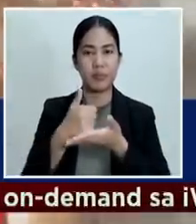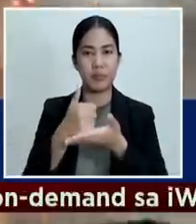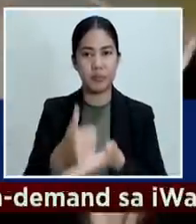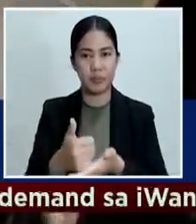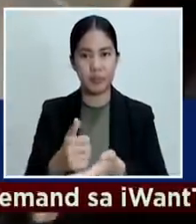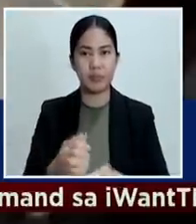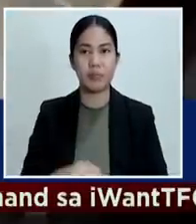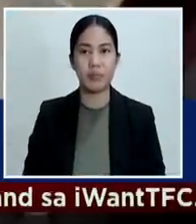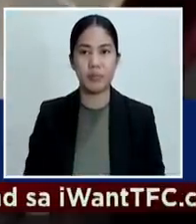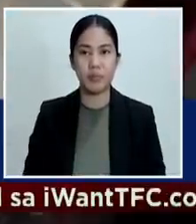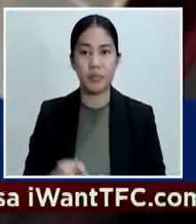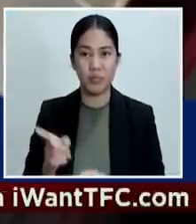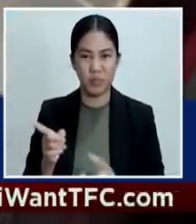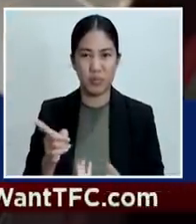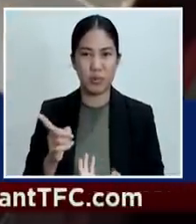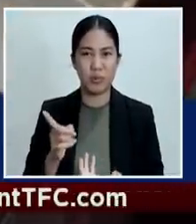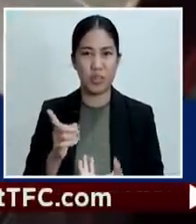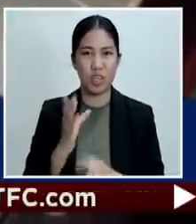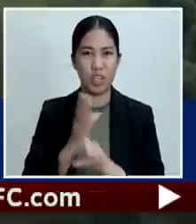ng sasakyan.